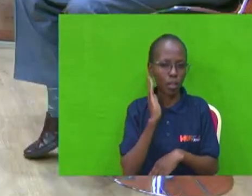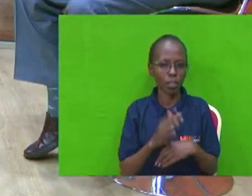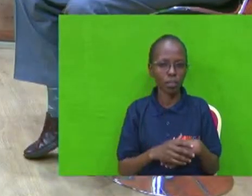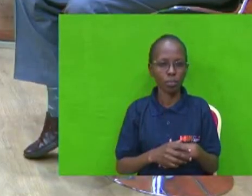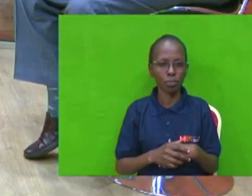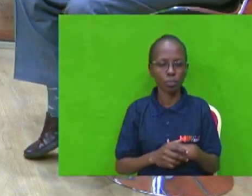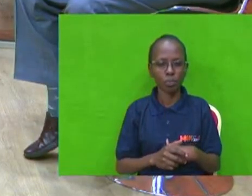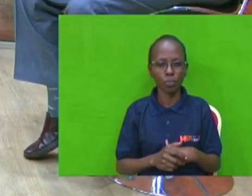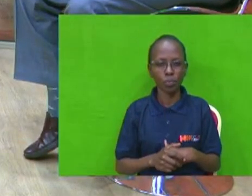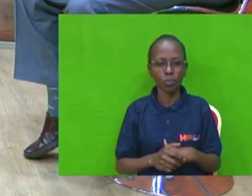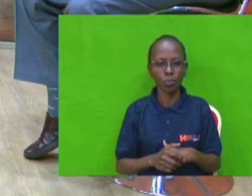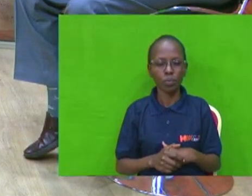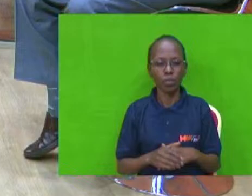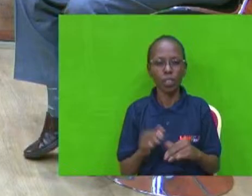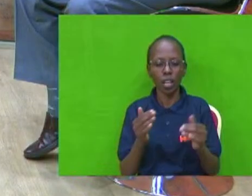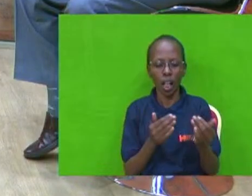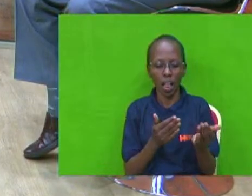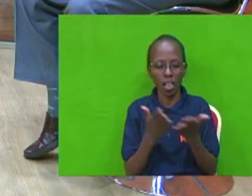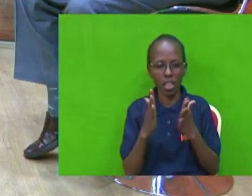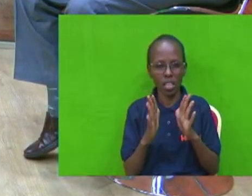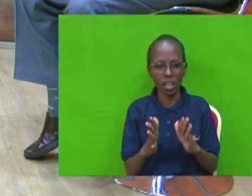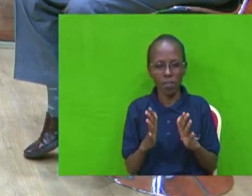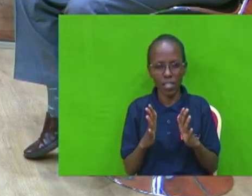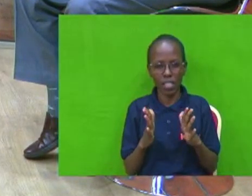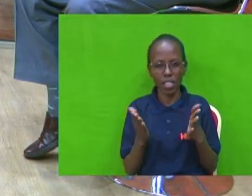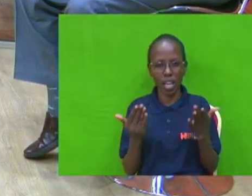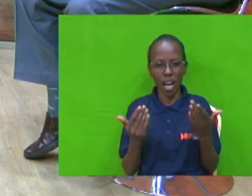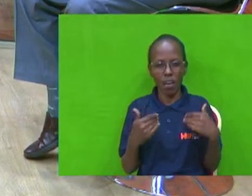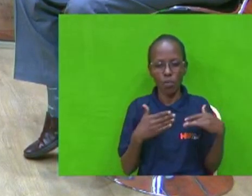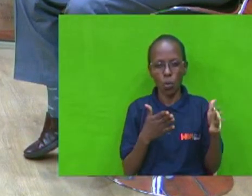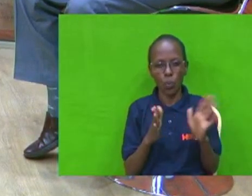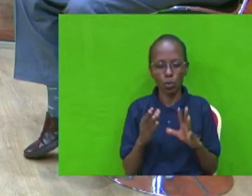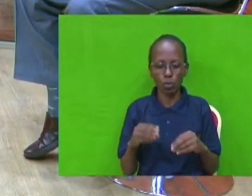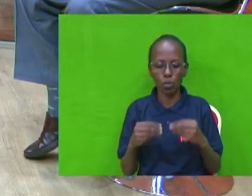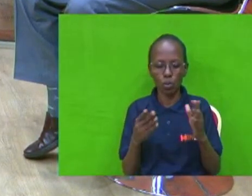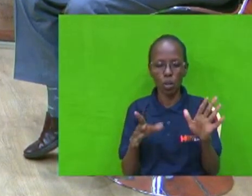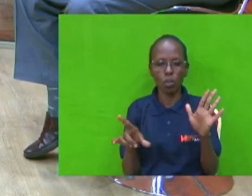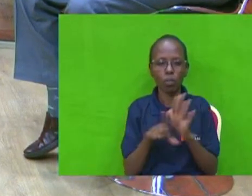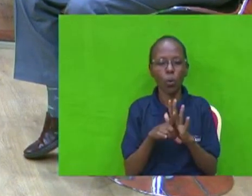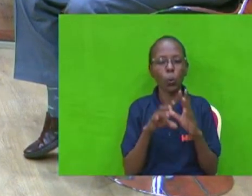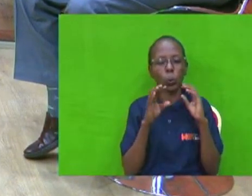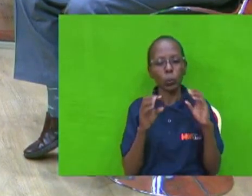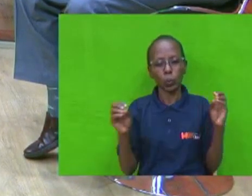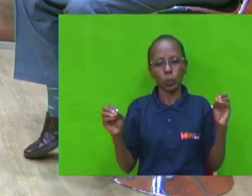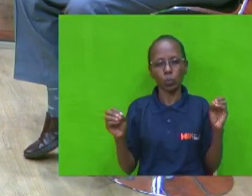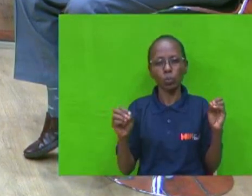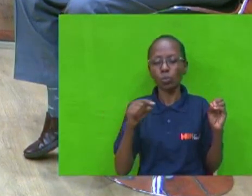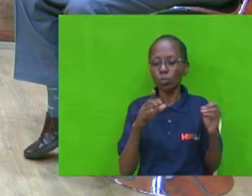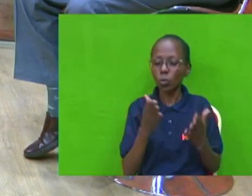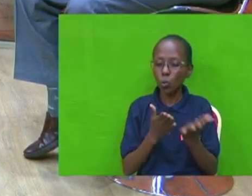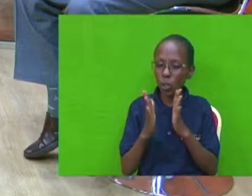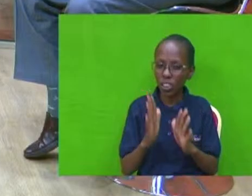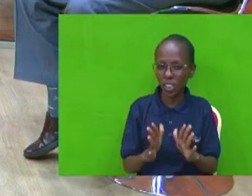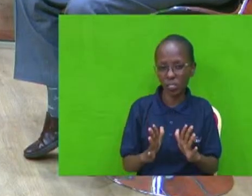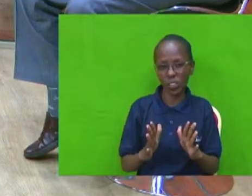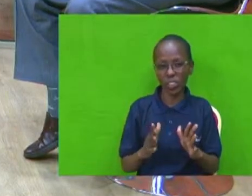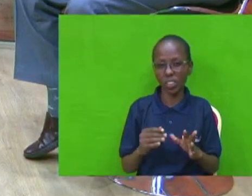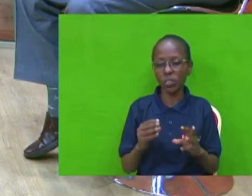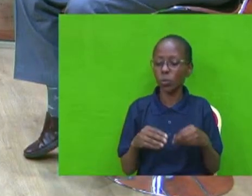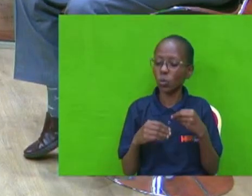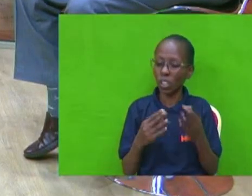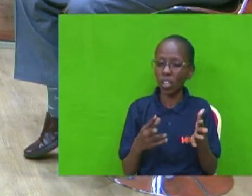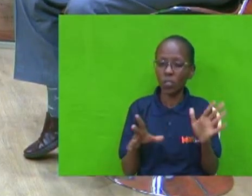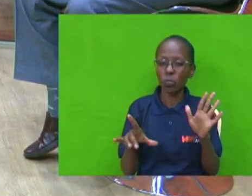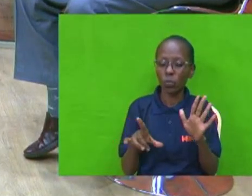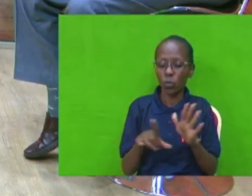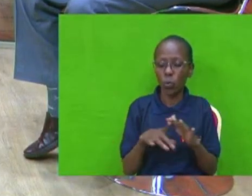mwalimu. Mwalimu. Hana ruhusa ya kutoa amri. Wewe ni mtumwa, unatoa amri kama nani?